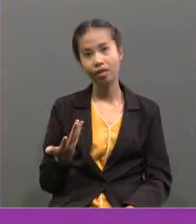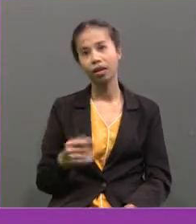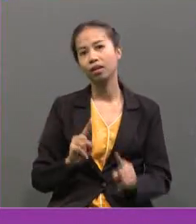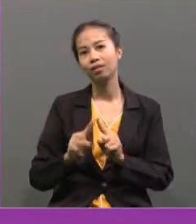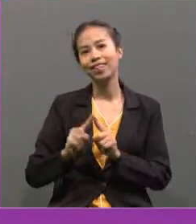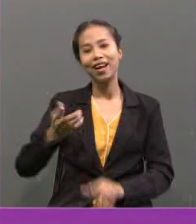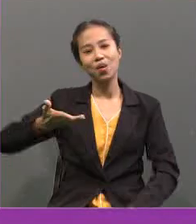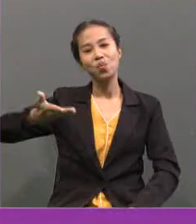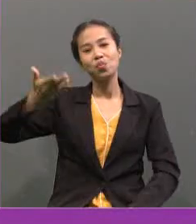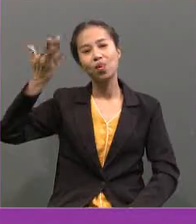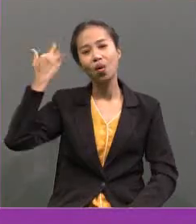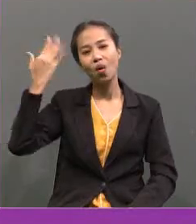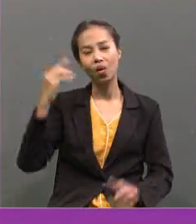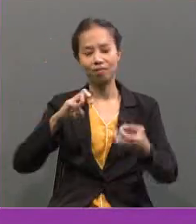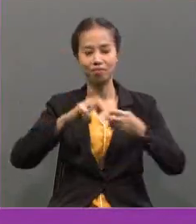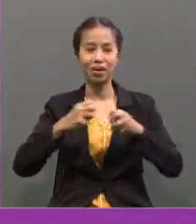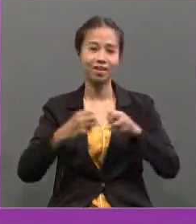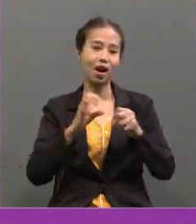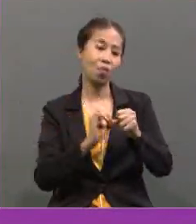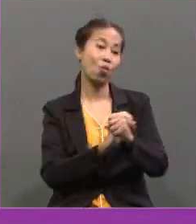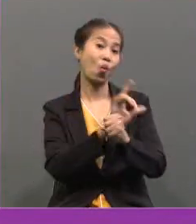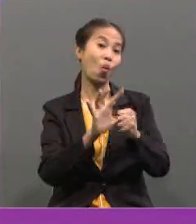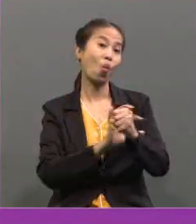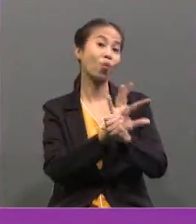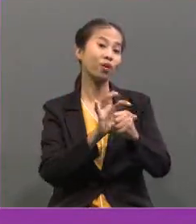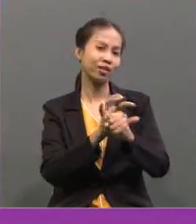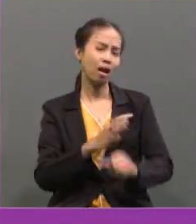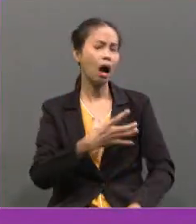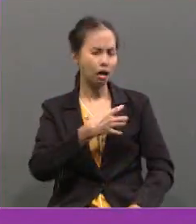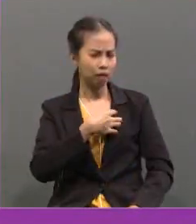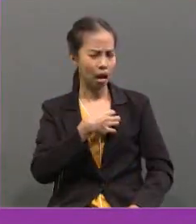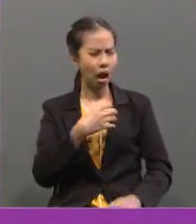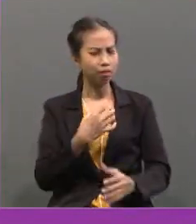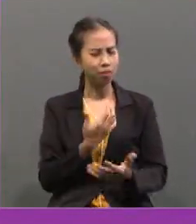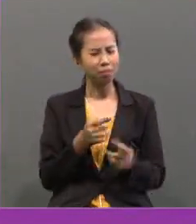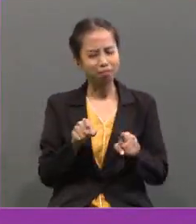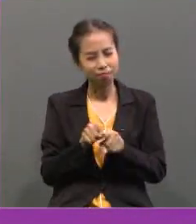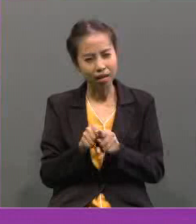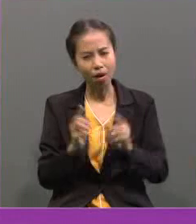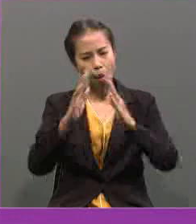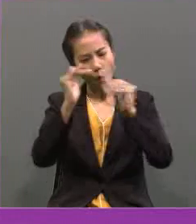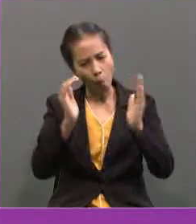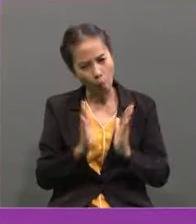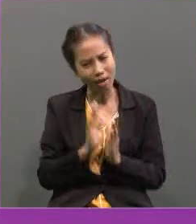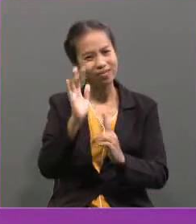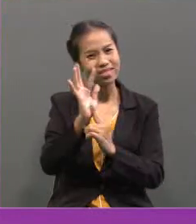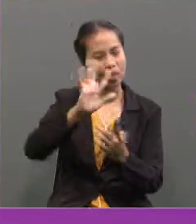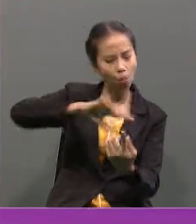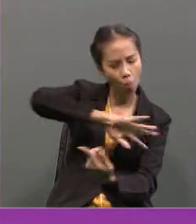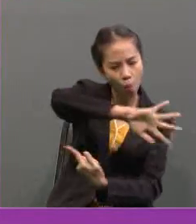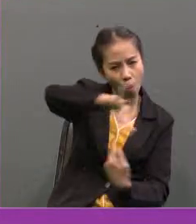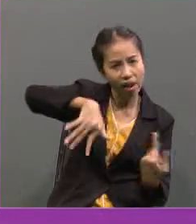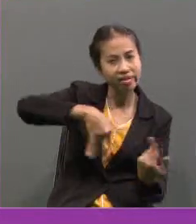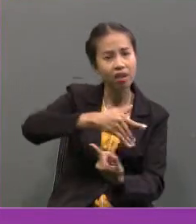มันมาจากโควิดเลยนะตอนนั้นที่เราหาเอออยากทำบุญอยากแบบจิตเราอยากจะเวียนเทียนน่ะเราก็สืบเนื่องกันมาจาก